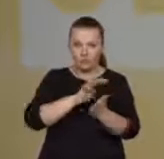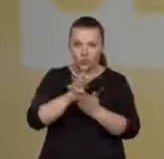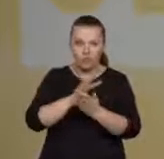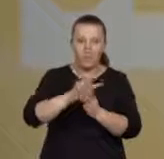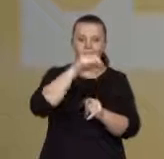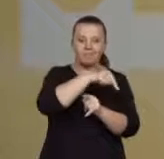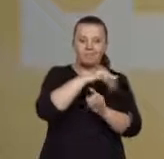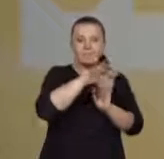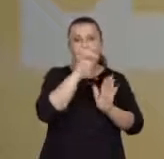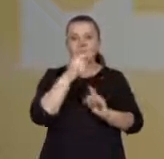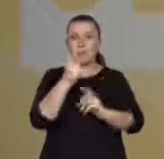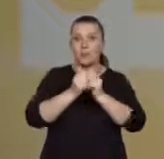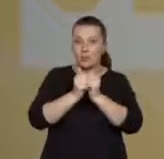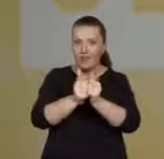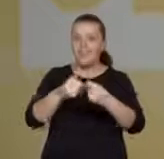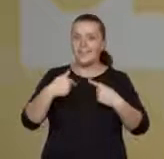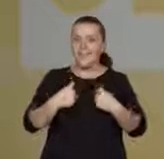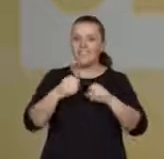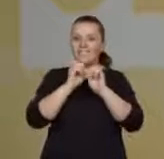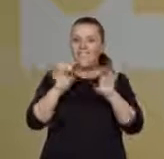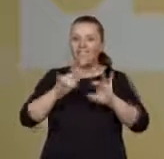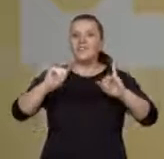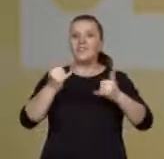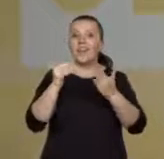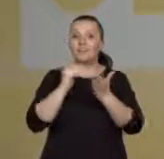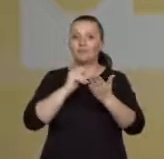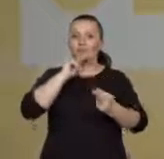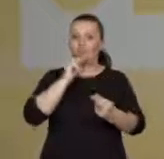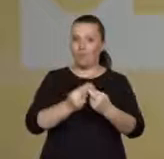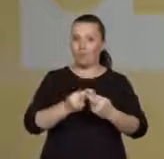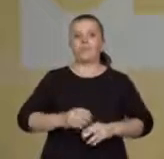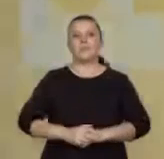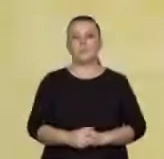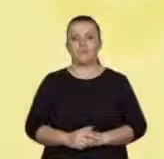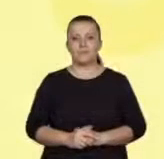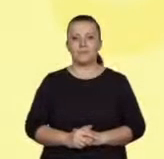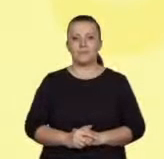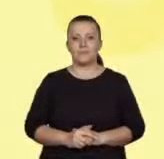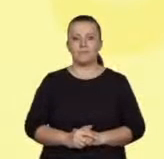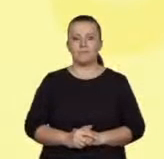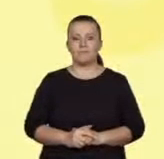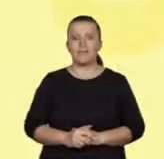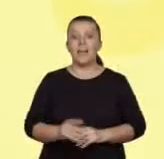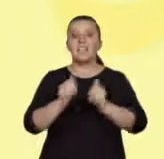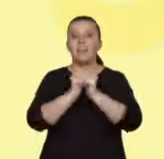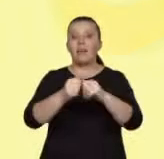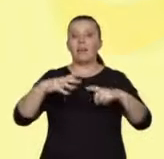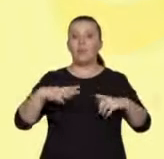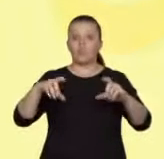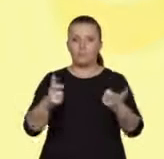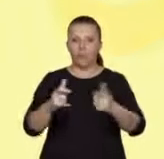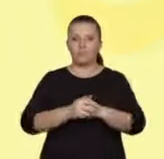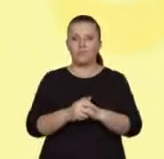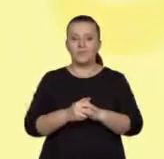do 2014 roku wyjaśnię, w jaki sposób należy rozwiązywać tego typu zadania. W zadaniu zostały